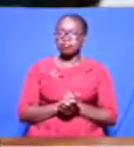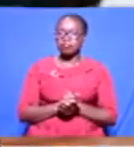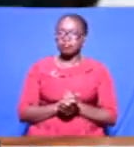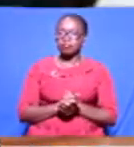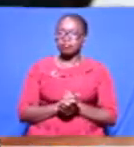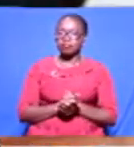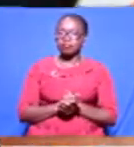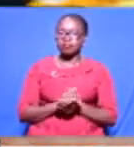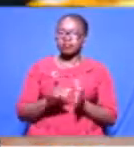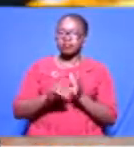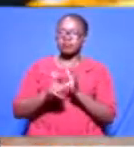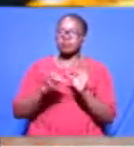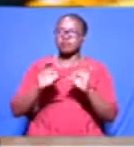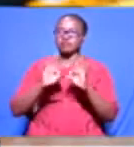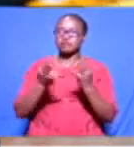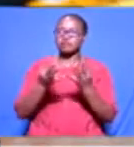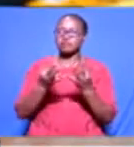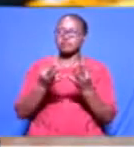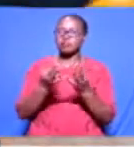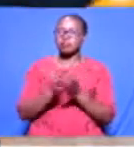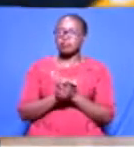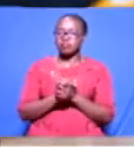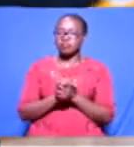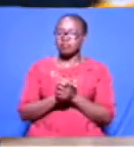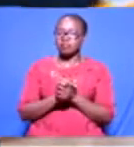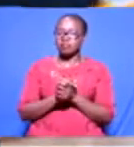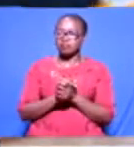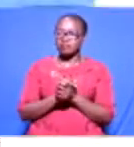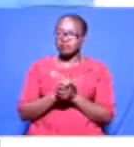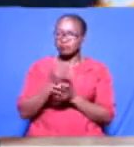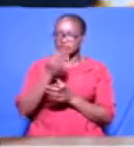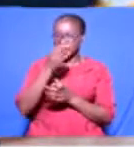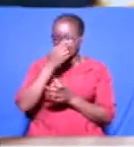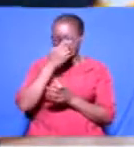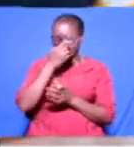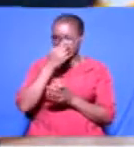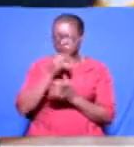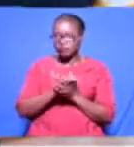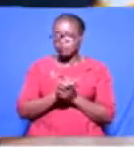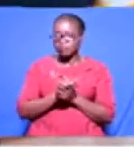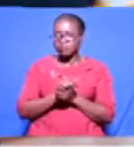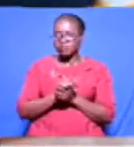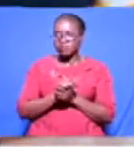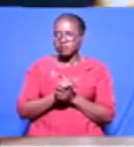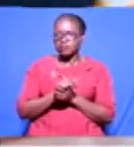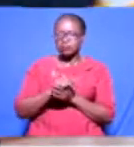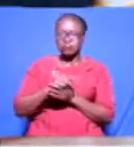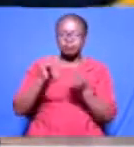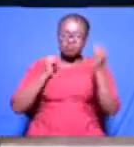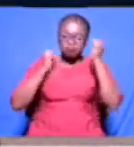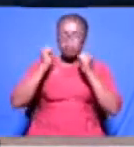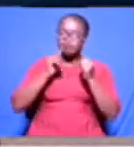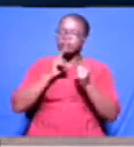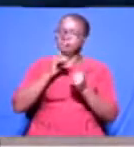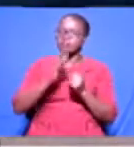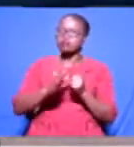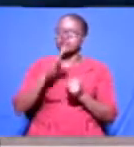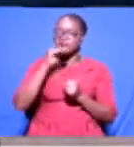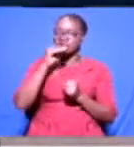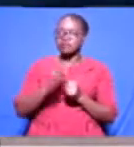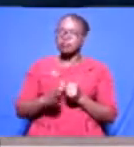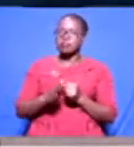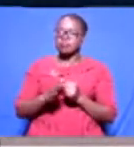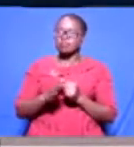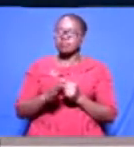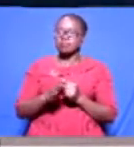wakifuatiwa na familia ya Kibaki, naibu rais William Ruto, makamanda wa kijeshi, spika wa mabunge yote